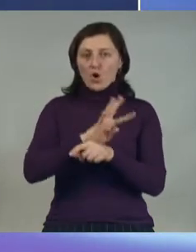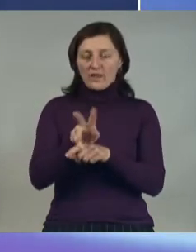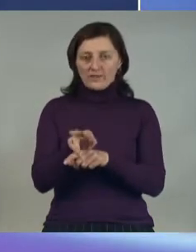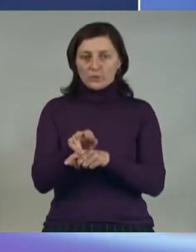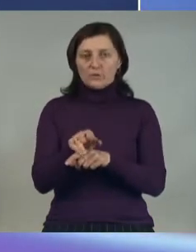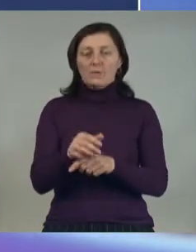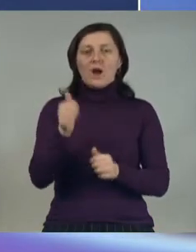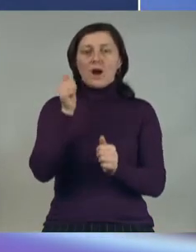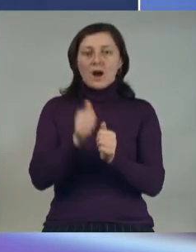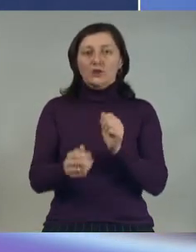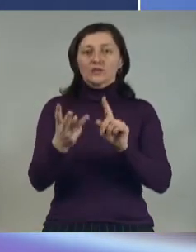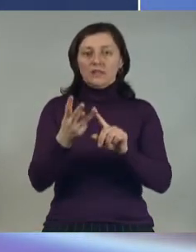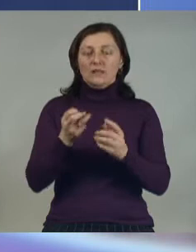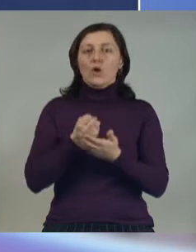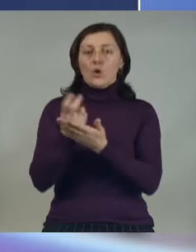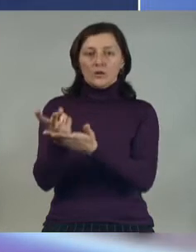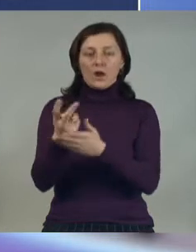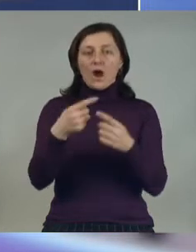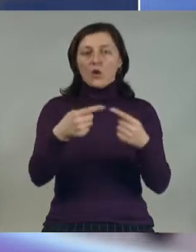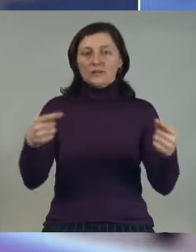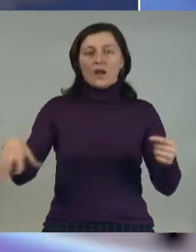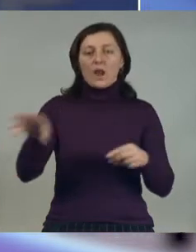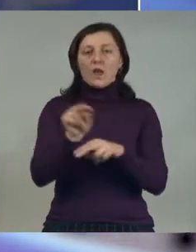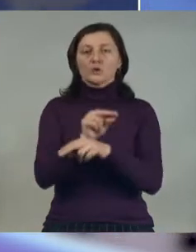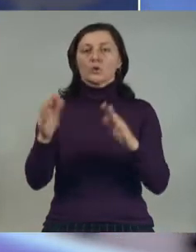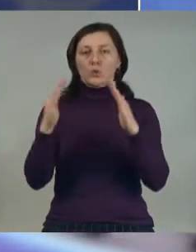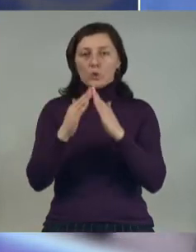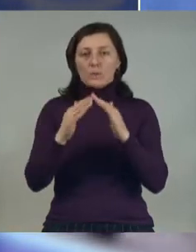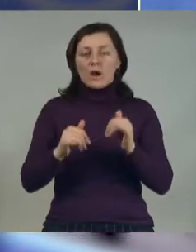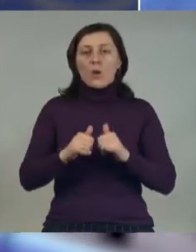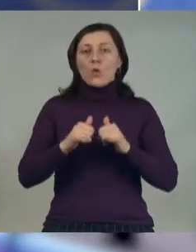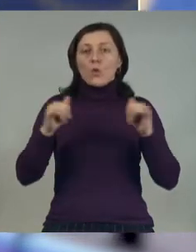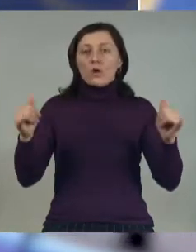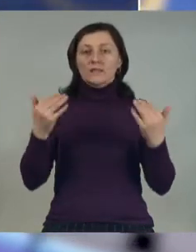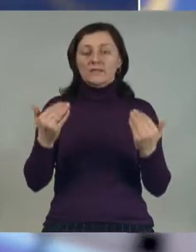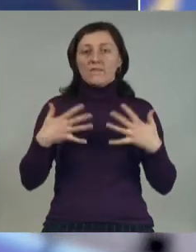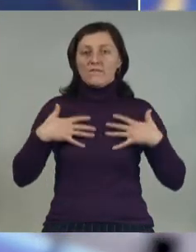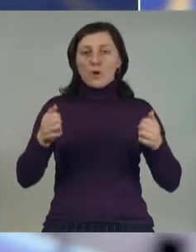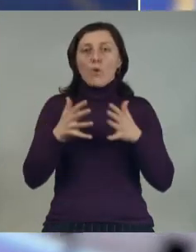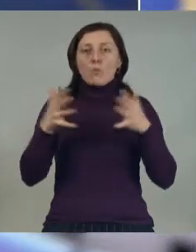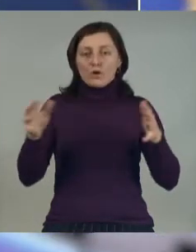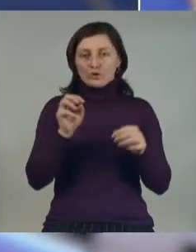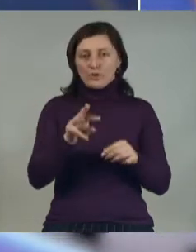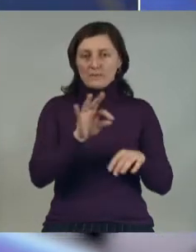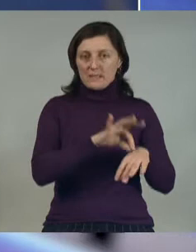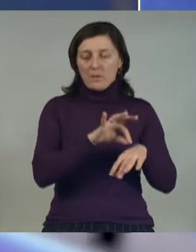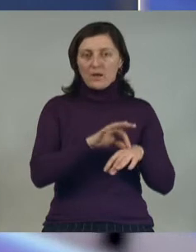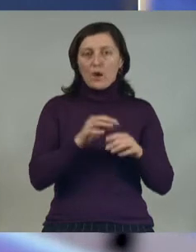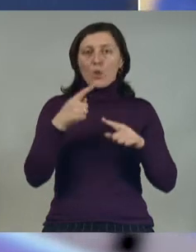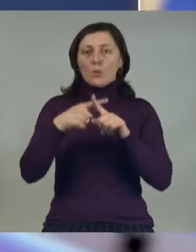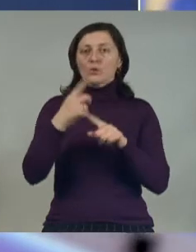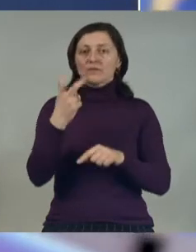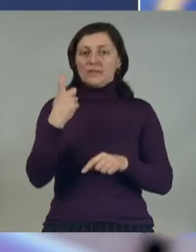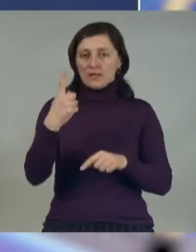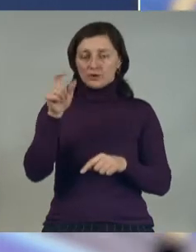каждый третий госпитализирован остальные лечатся дома прирост выздоровевший их на сегодня больше чем заболевших плюс 201 человек